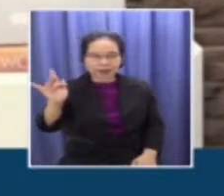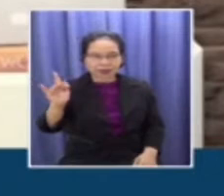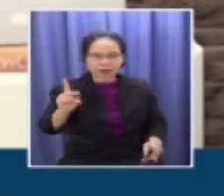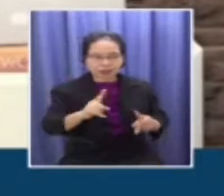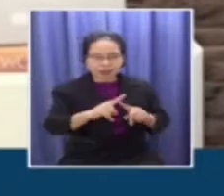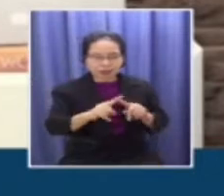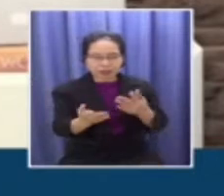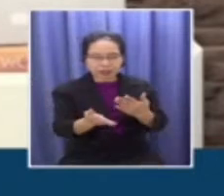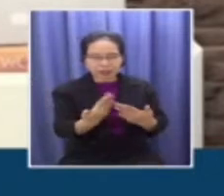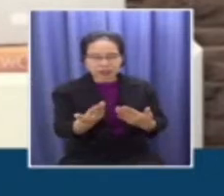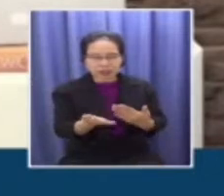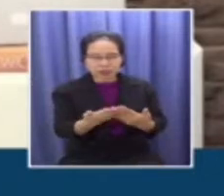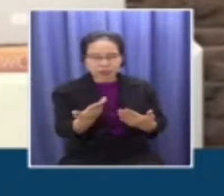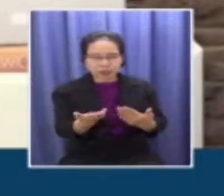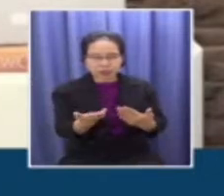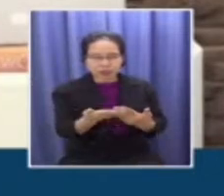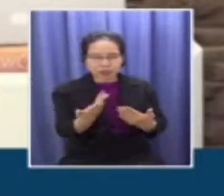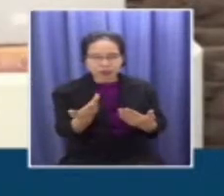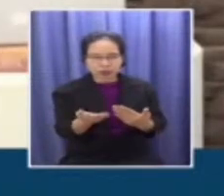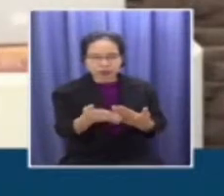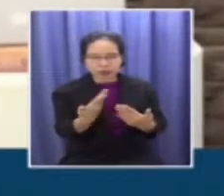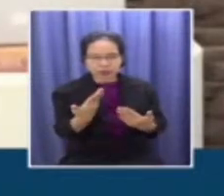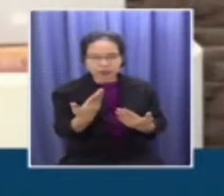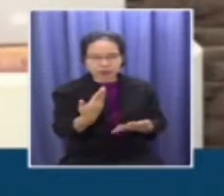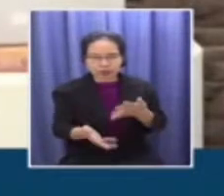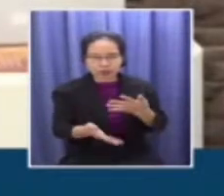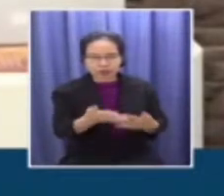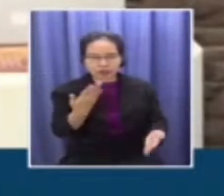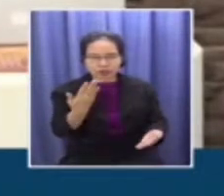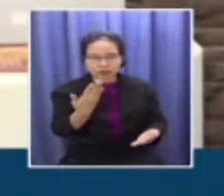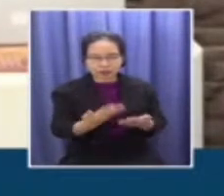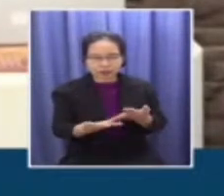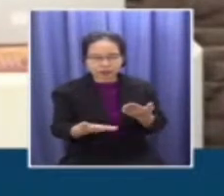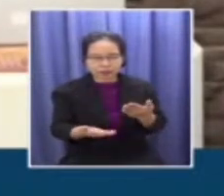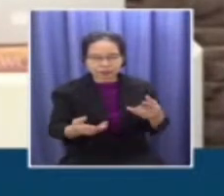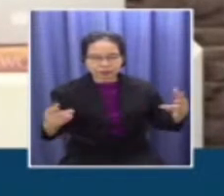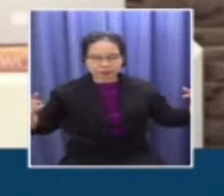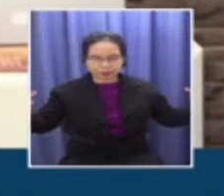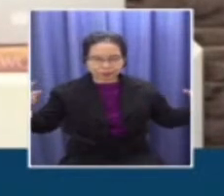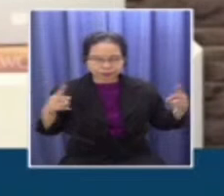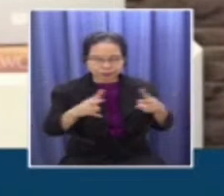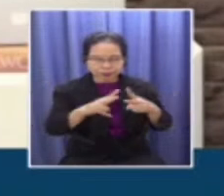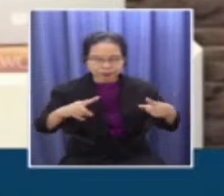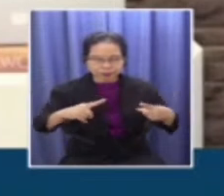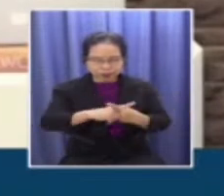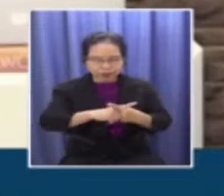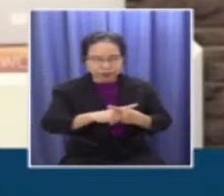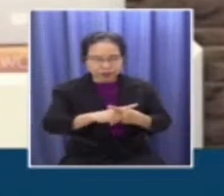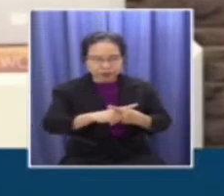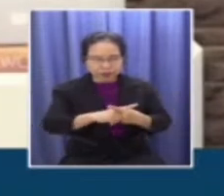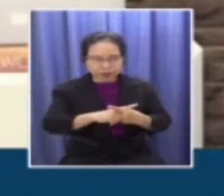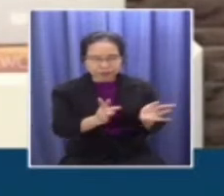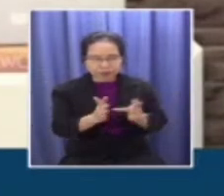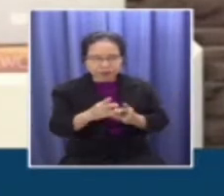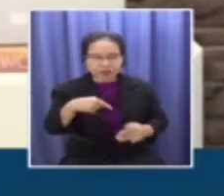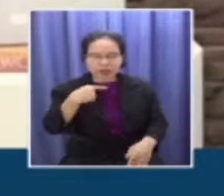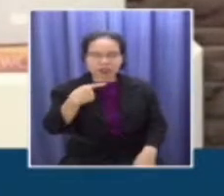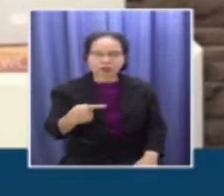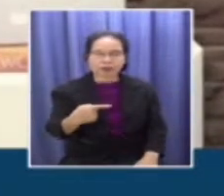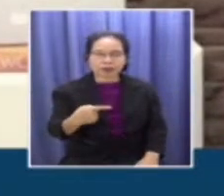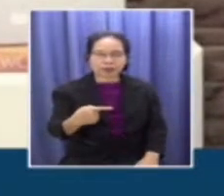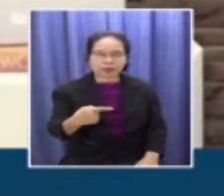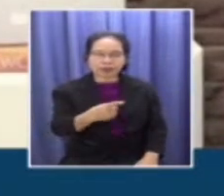ɛwɔ sɛ obiara no wɔtumi ayɛ ɛyɛ akwantu wɔ hyɛn biara a betumi akɔ wiem na akɔtena hɔ ntɛmmerɛ